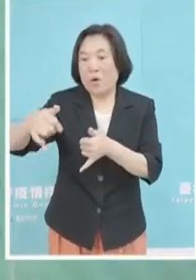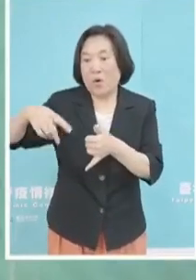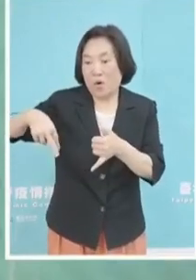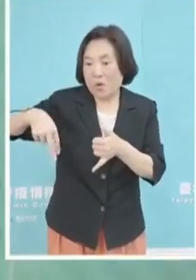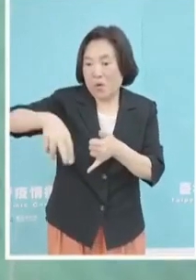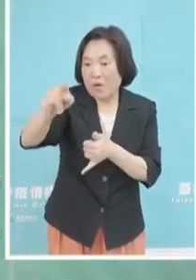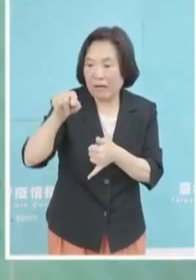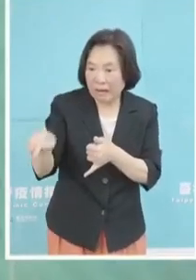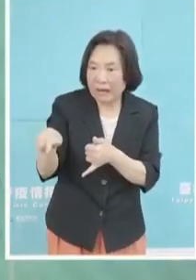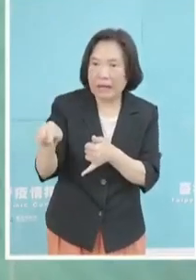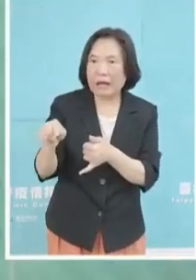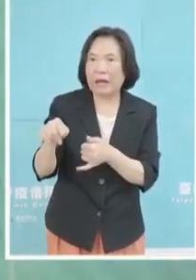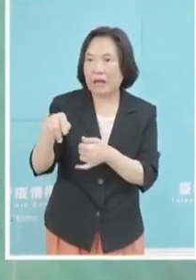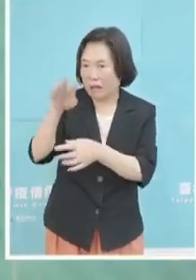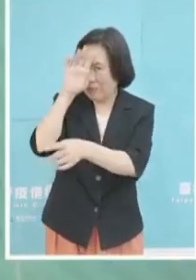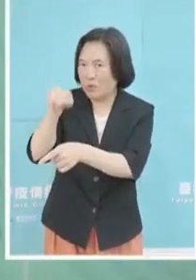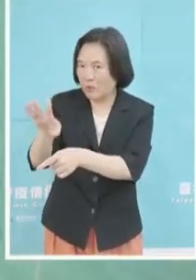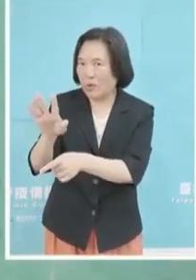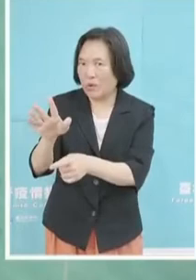你要有这种心态啊。